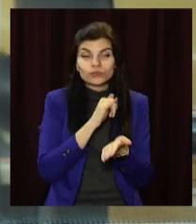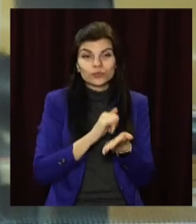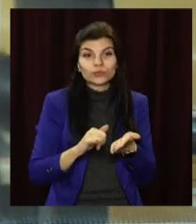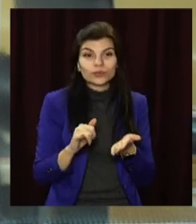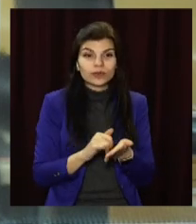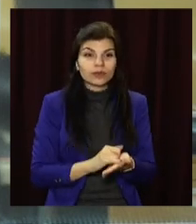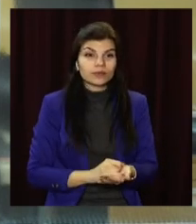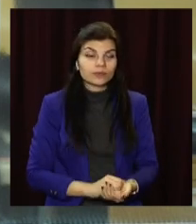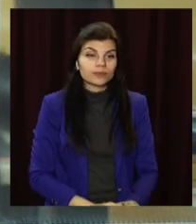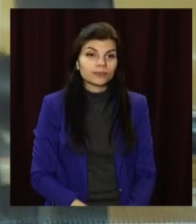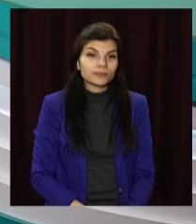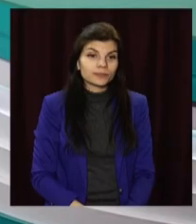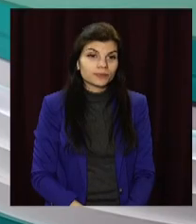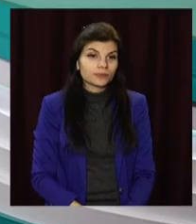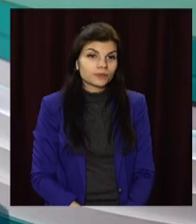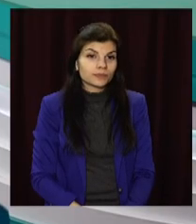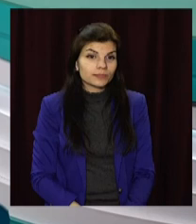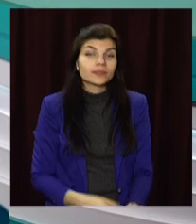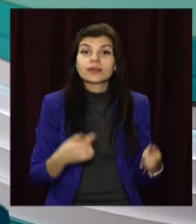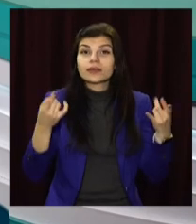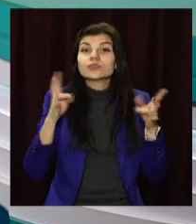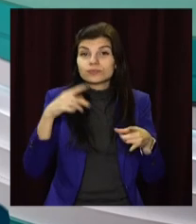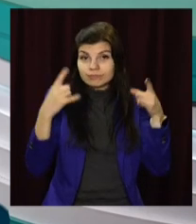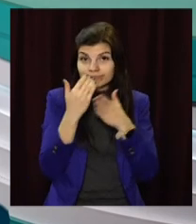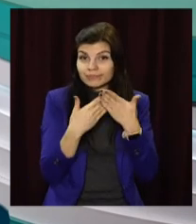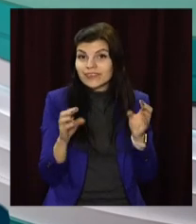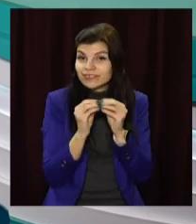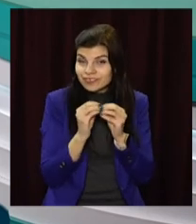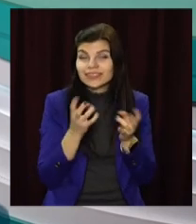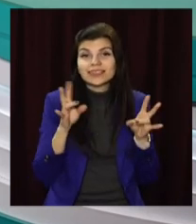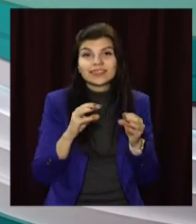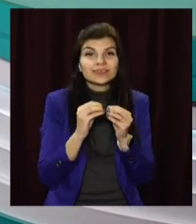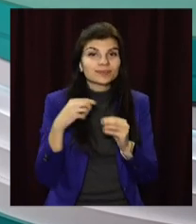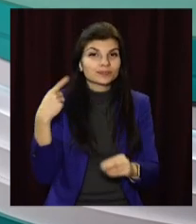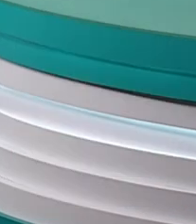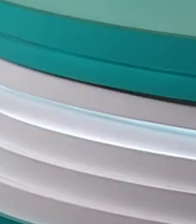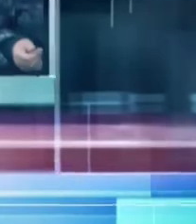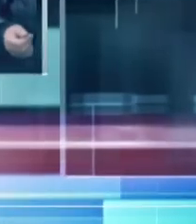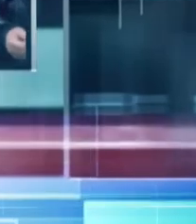і на нашому YouTube-каналі. Залишайтеся з відкритим і до зустрічі в ефірі!